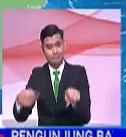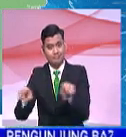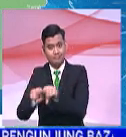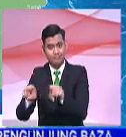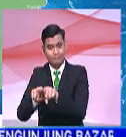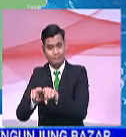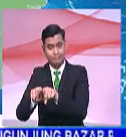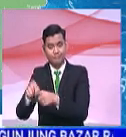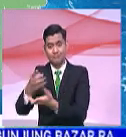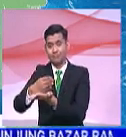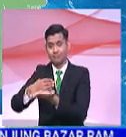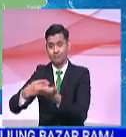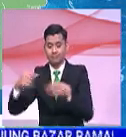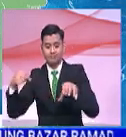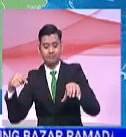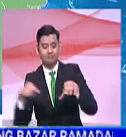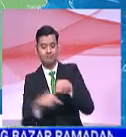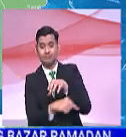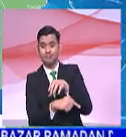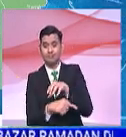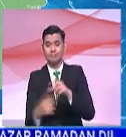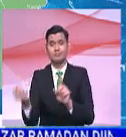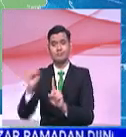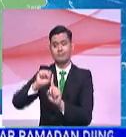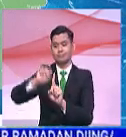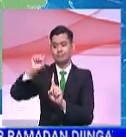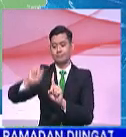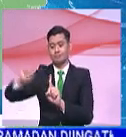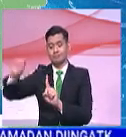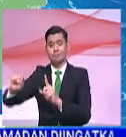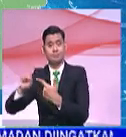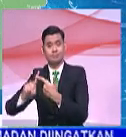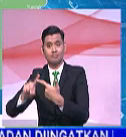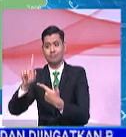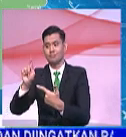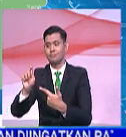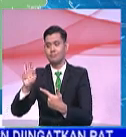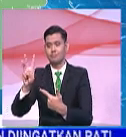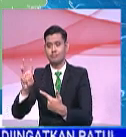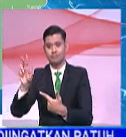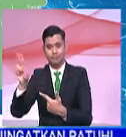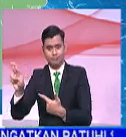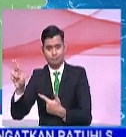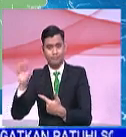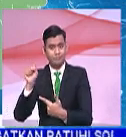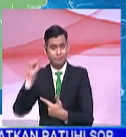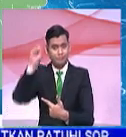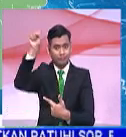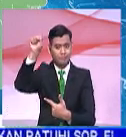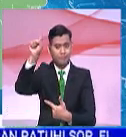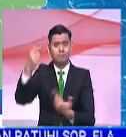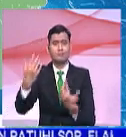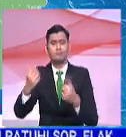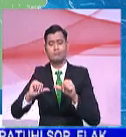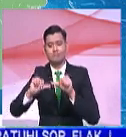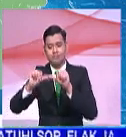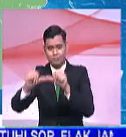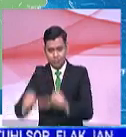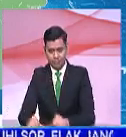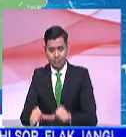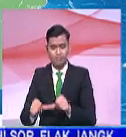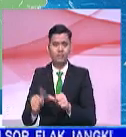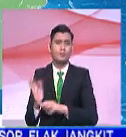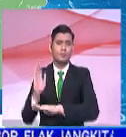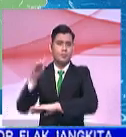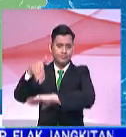melibatkan bahagian pedalaman Sandakan dan juga Tawau negeri Sabah yang turut dijangkakan masih lagi boleh berterusan